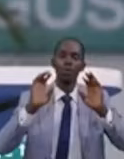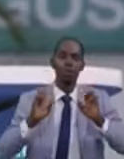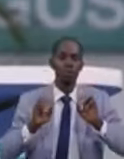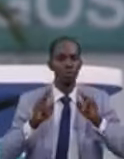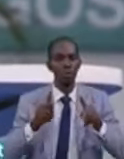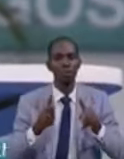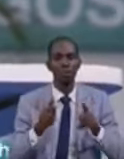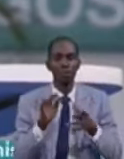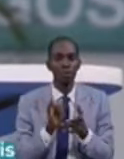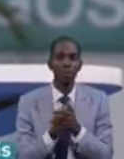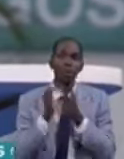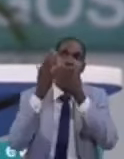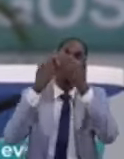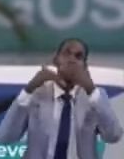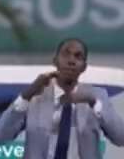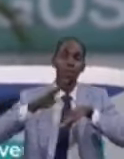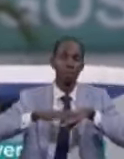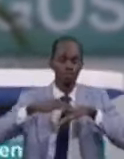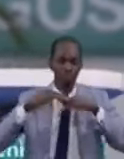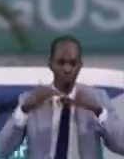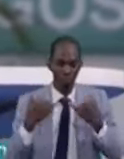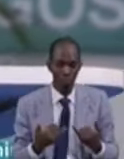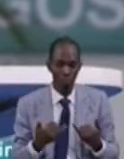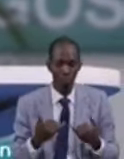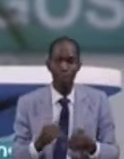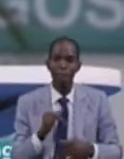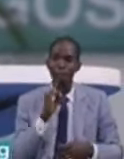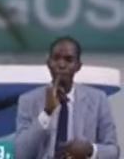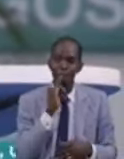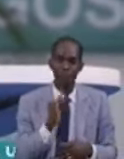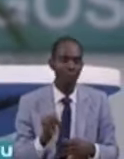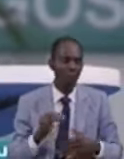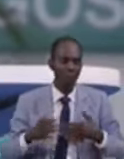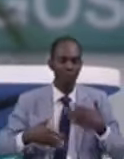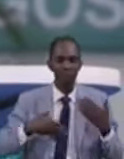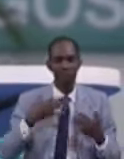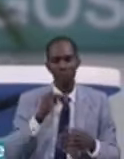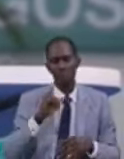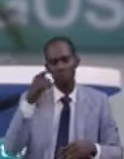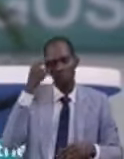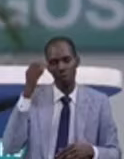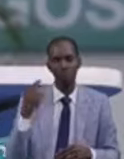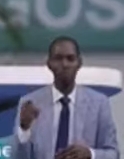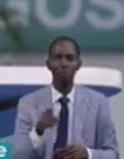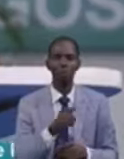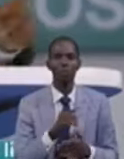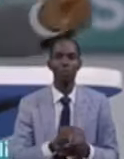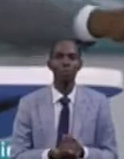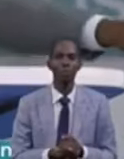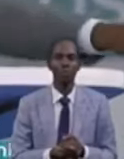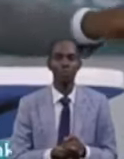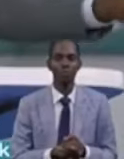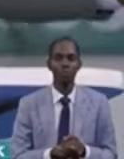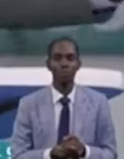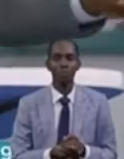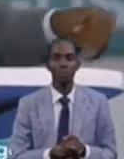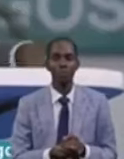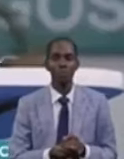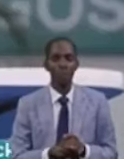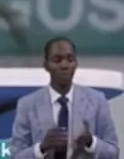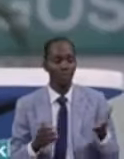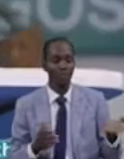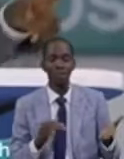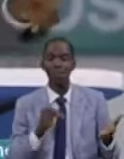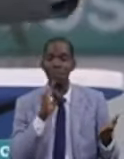merveilleuse le ciel se réjouit à cause de vous pendant que dans le camp